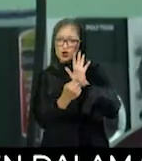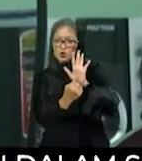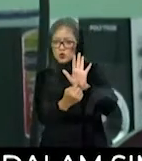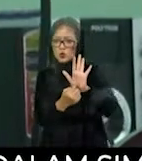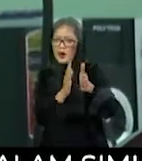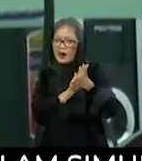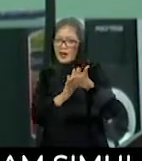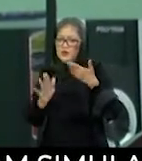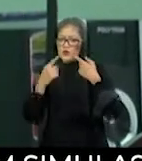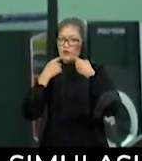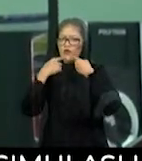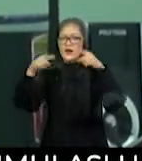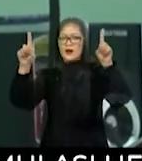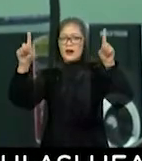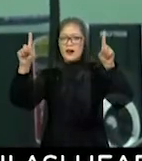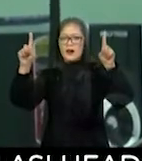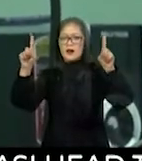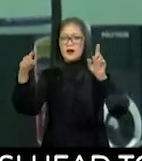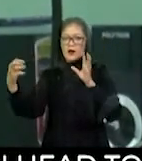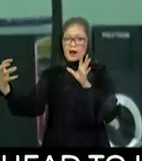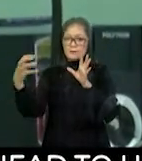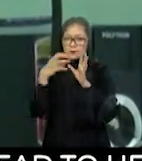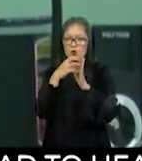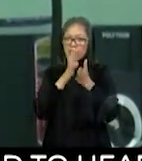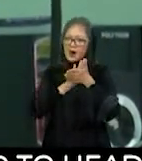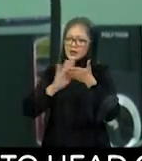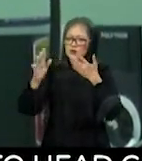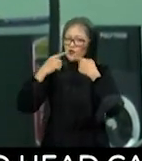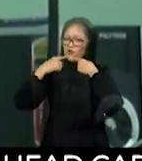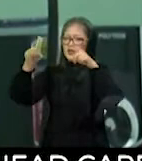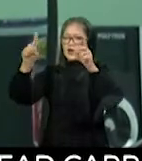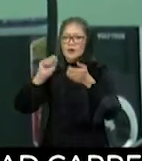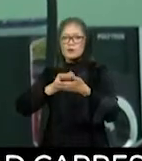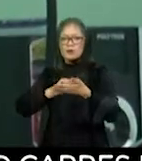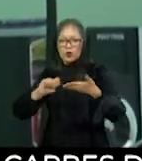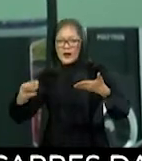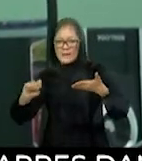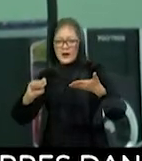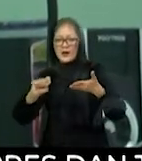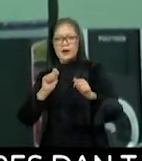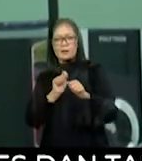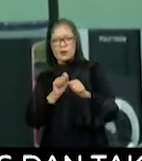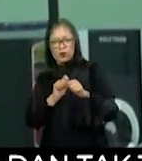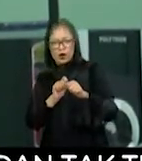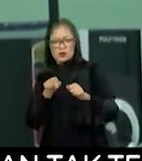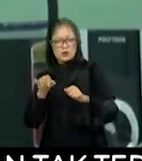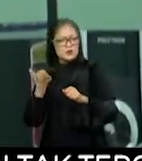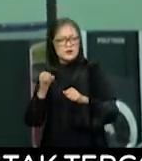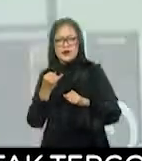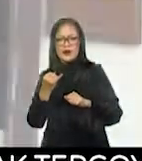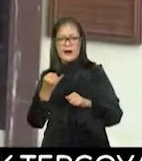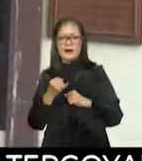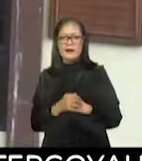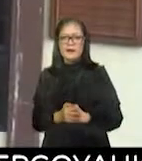Hai jenis-jenis kegiatan osmaru lelaki itu saling